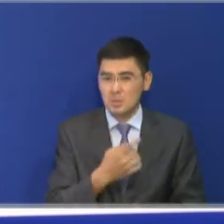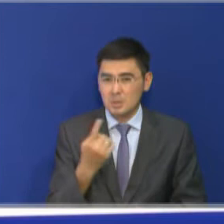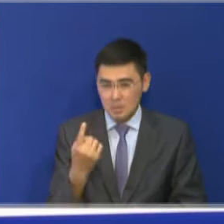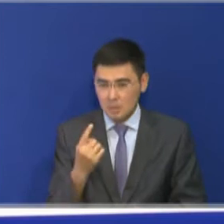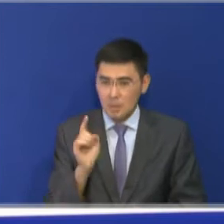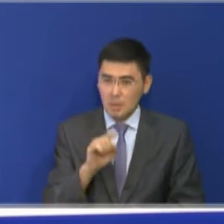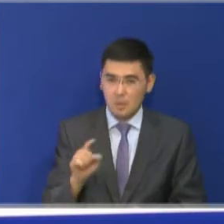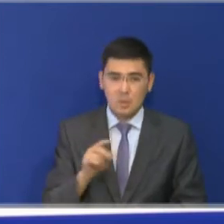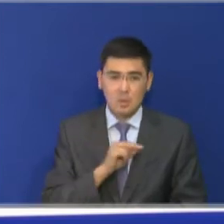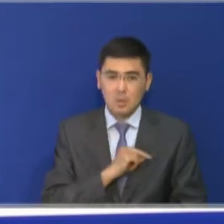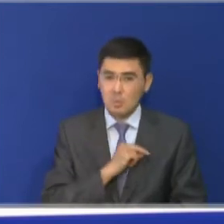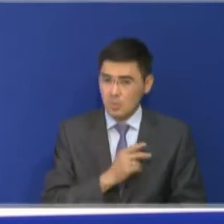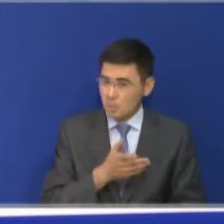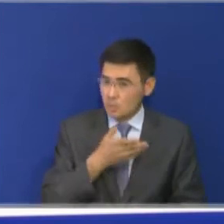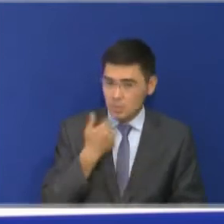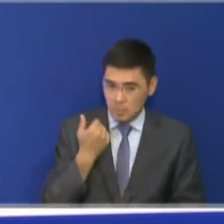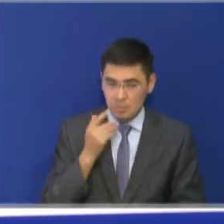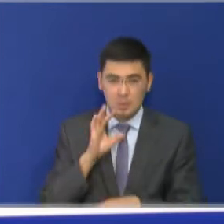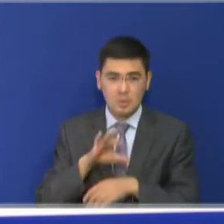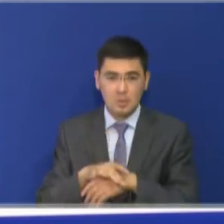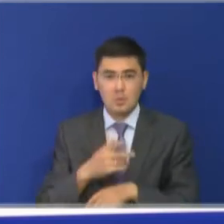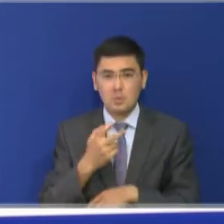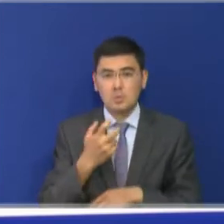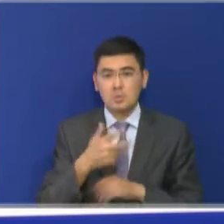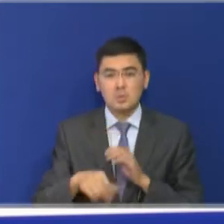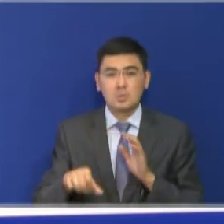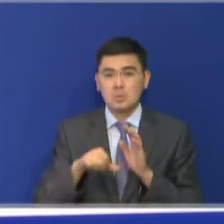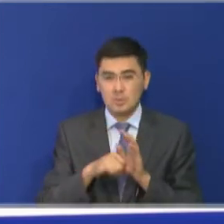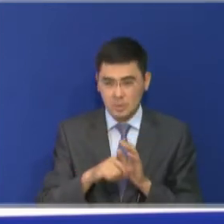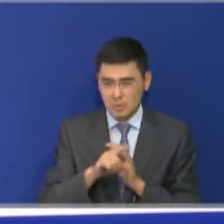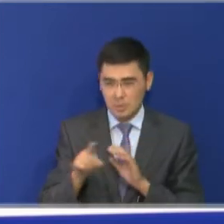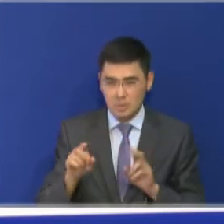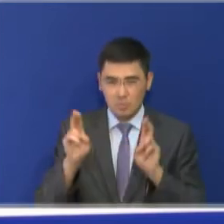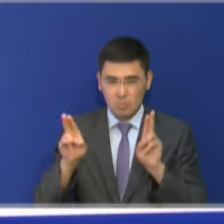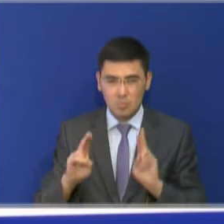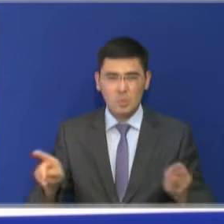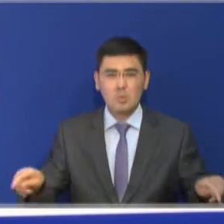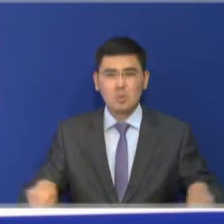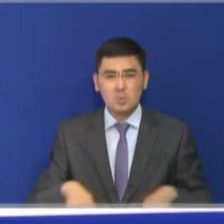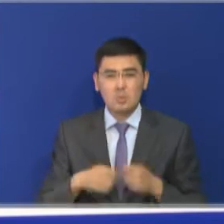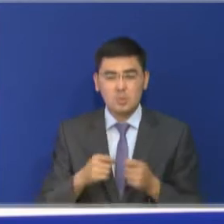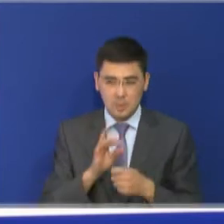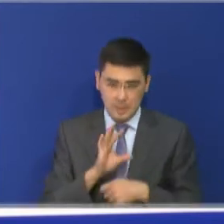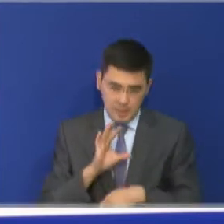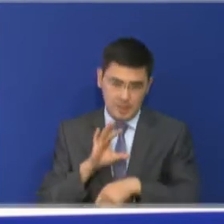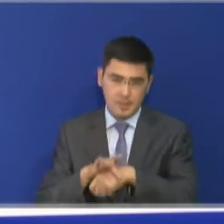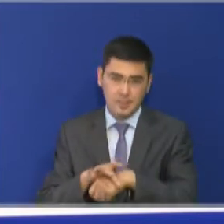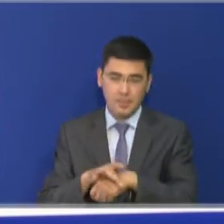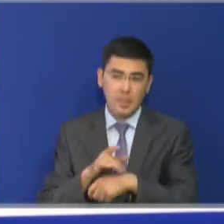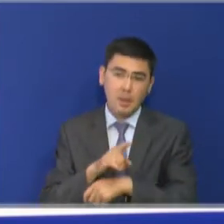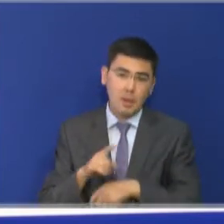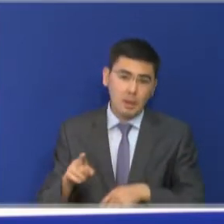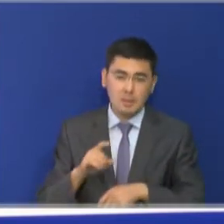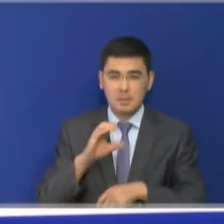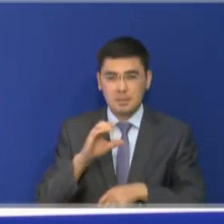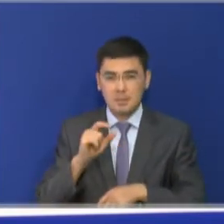істемей тұрғандығы анықталған. 336 нысанда 435 заң бұзушылық анықталды. Нақты айтқанда